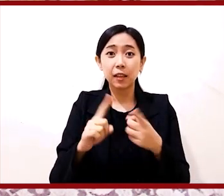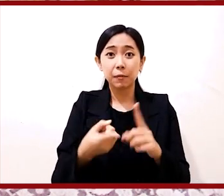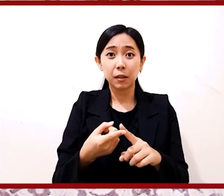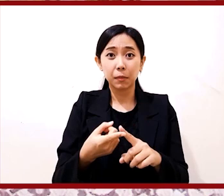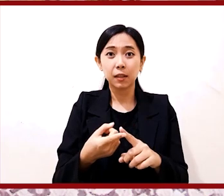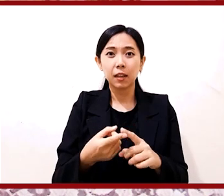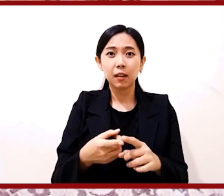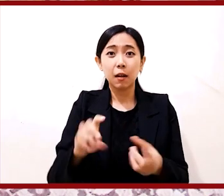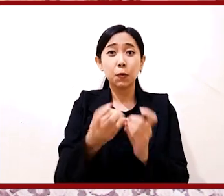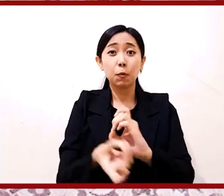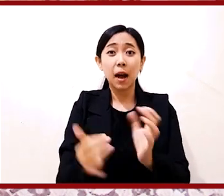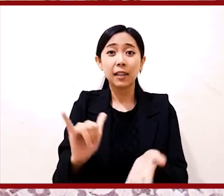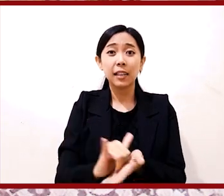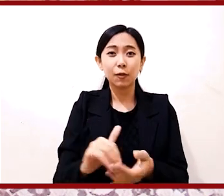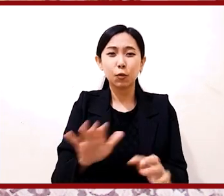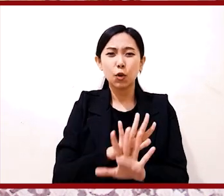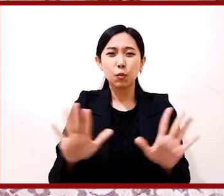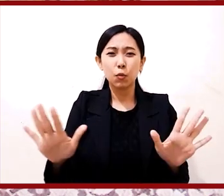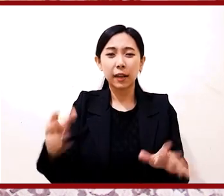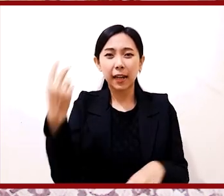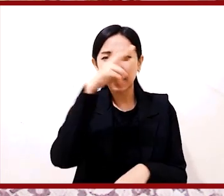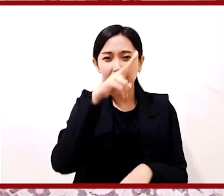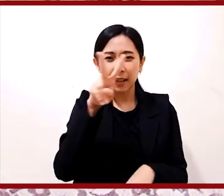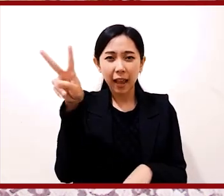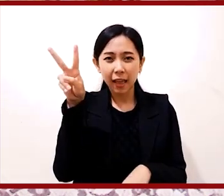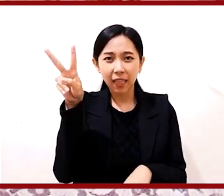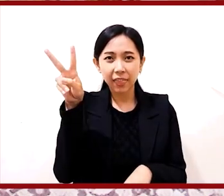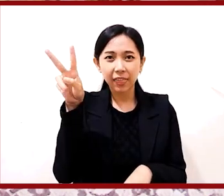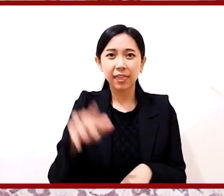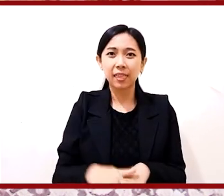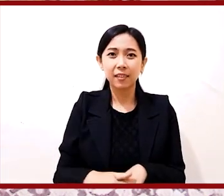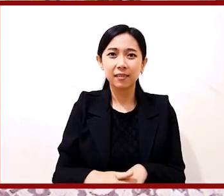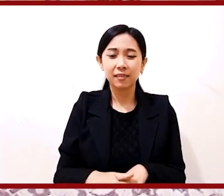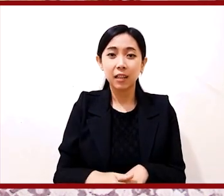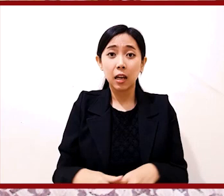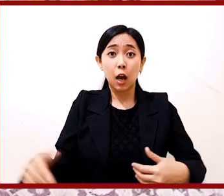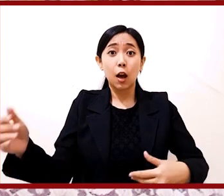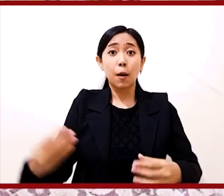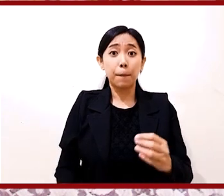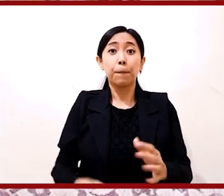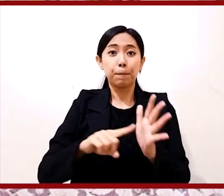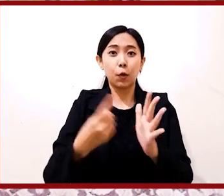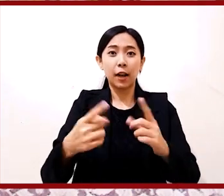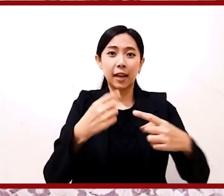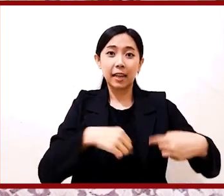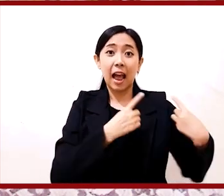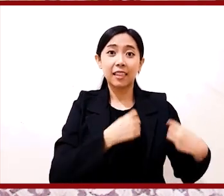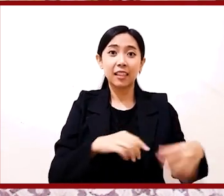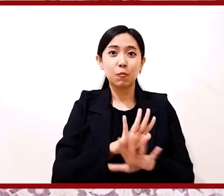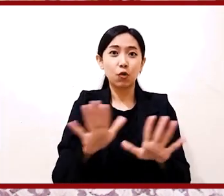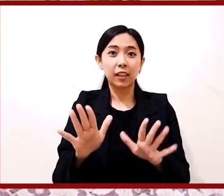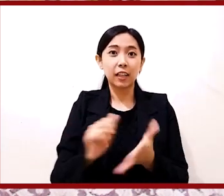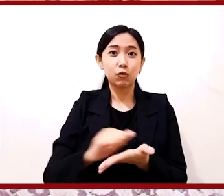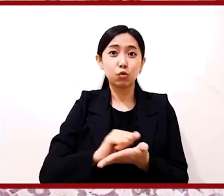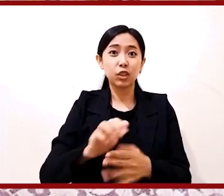Saudara-saudara, perubahan sejati bukanlah dari apa yang tampak. Ia dimulai dari hati, bukan dengan